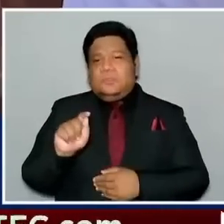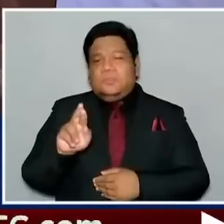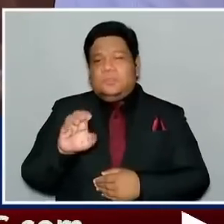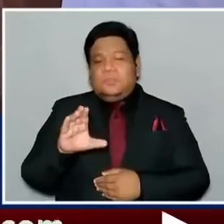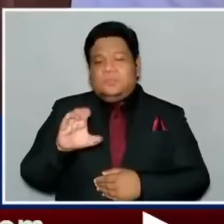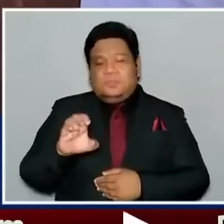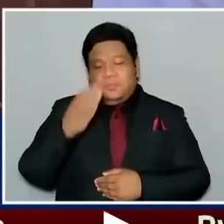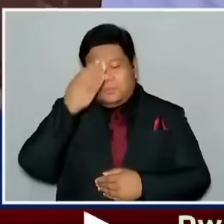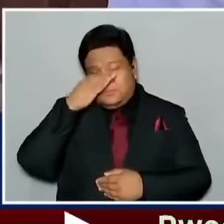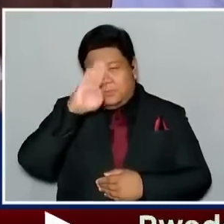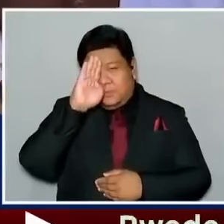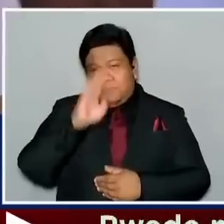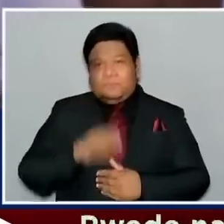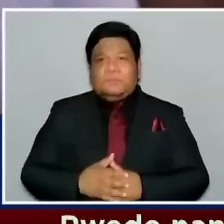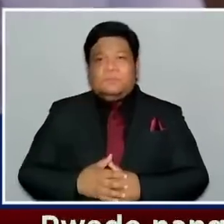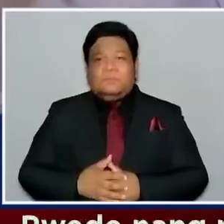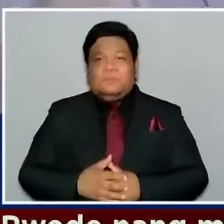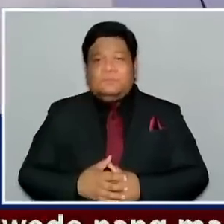kanila!